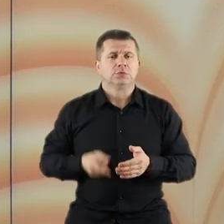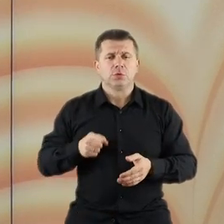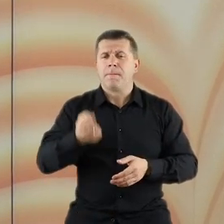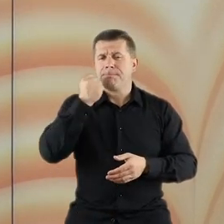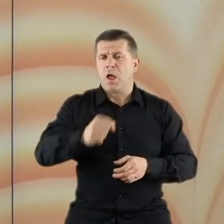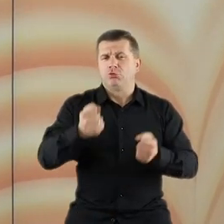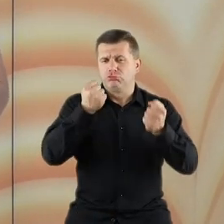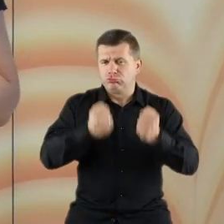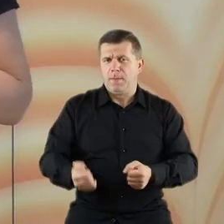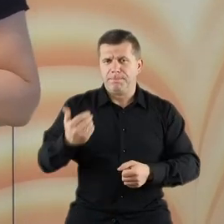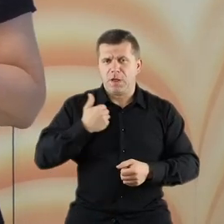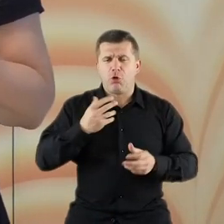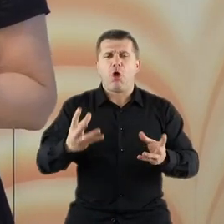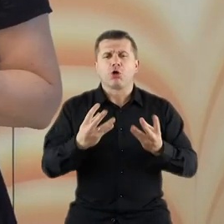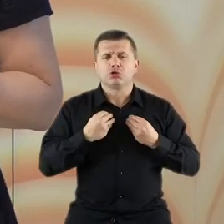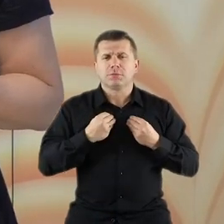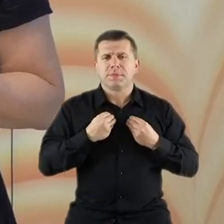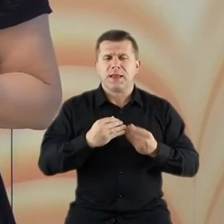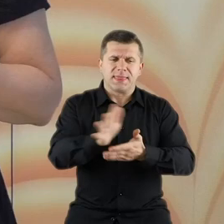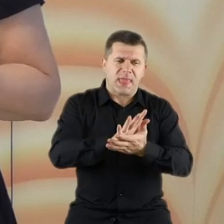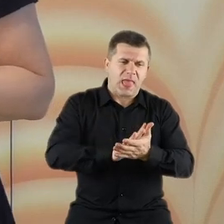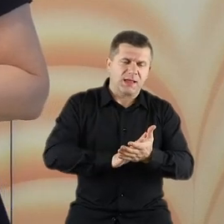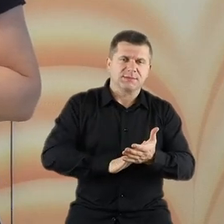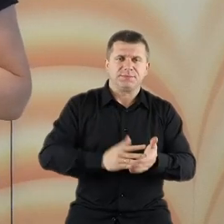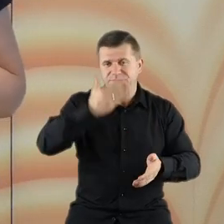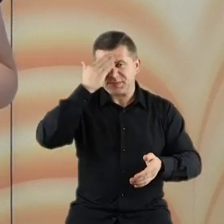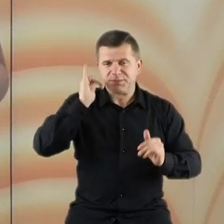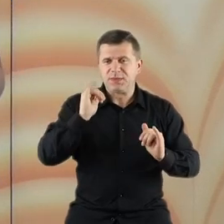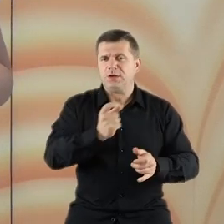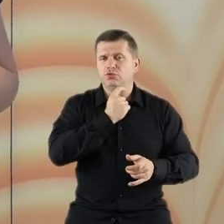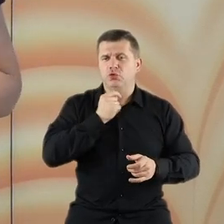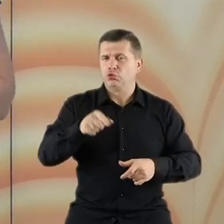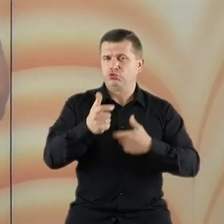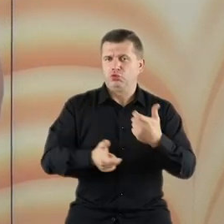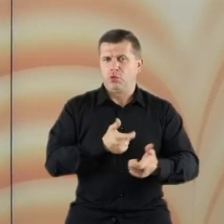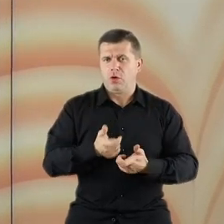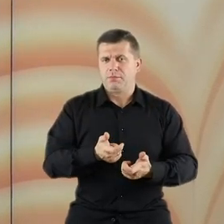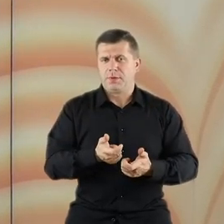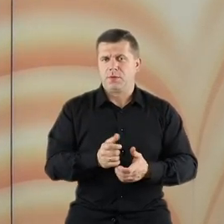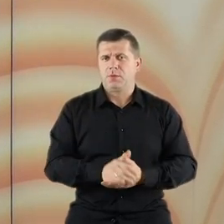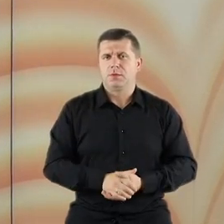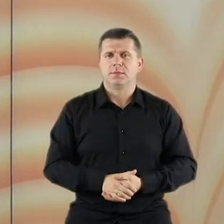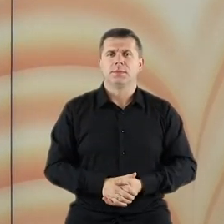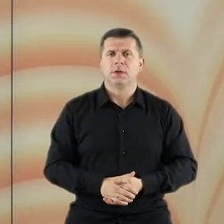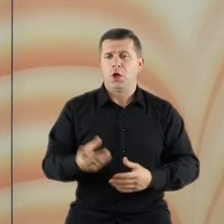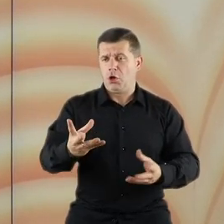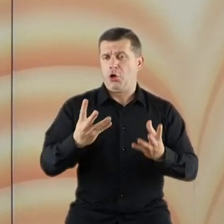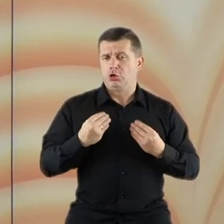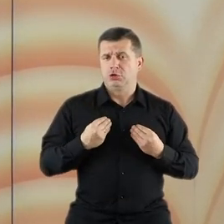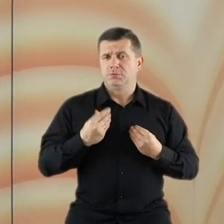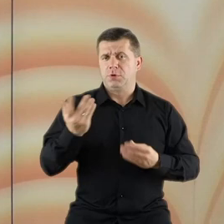bardzo ciężko było też uzyskać tekst ja nie wiem jak ksiądz siarkowski to zrobił że on